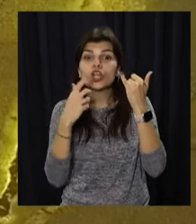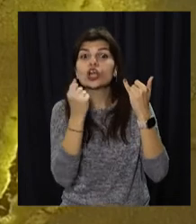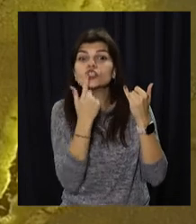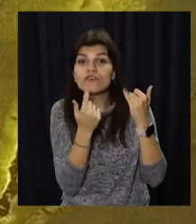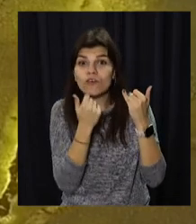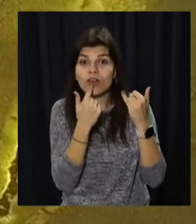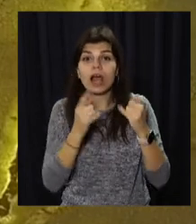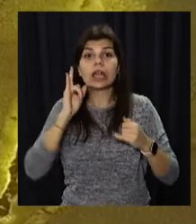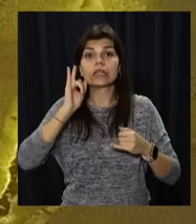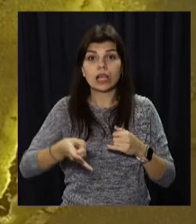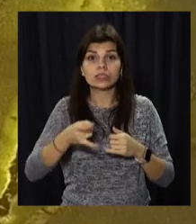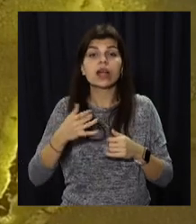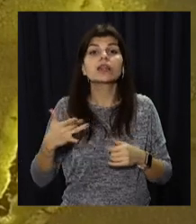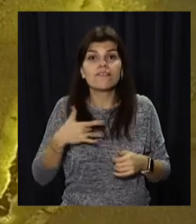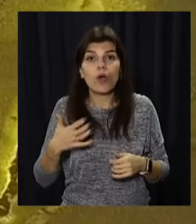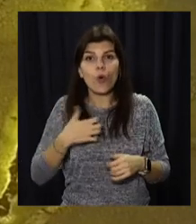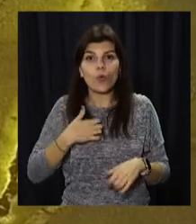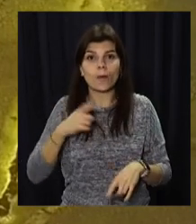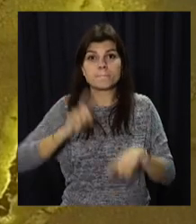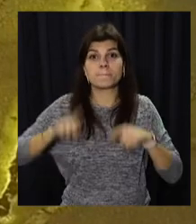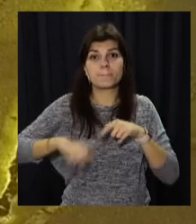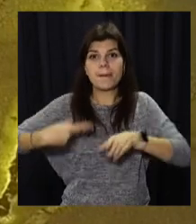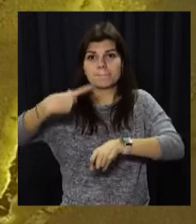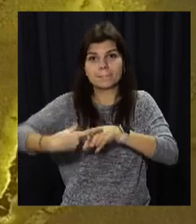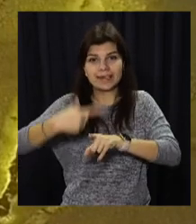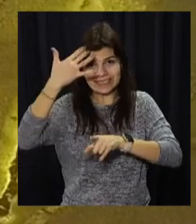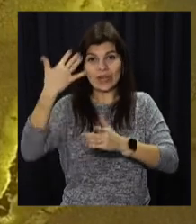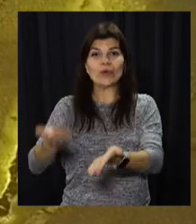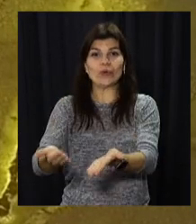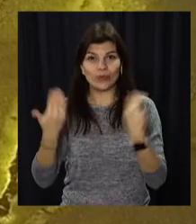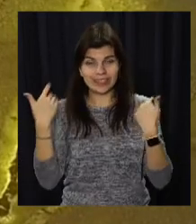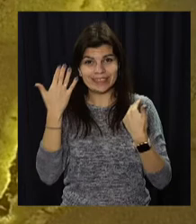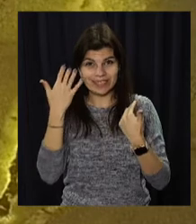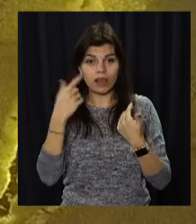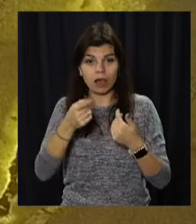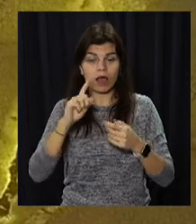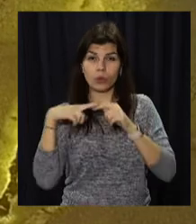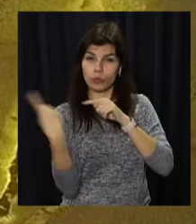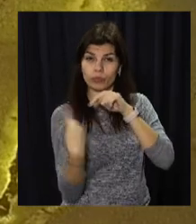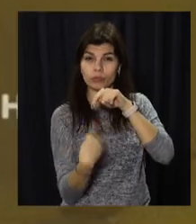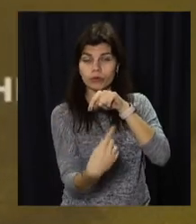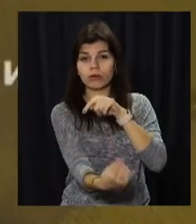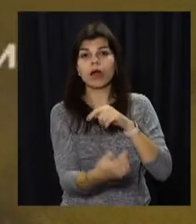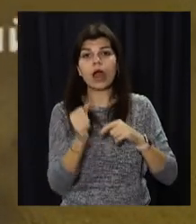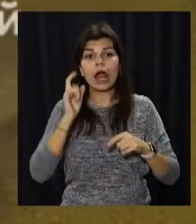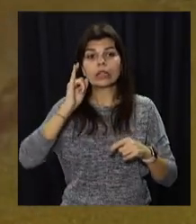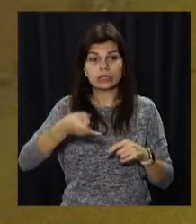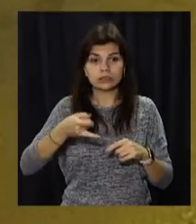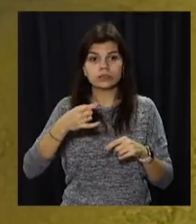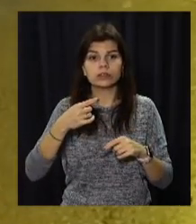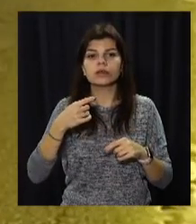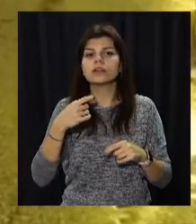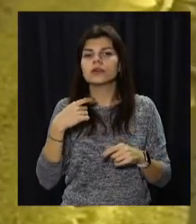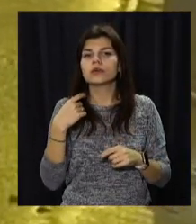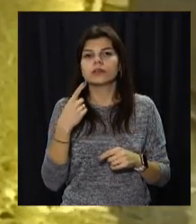червоний. Таксист, ймовірно, хотів проскочити перехрестя. Від удару Шкоду декілька разів розвернуло, а таксист зніс